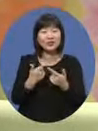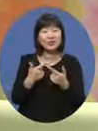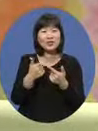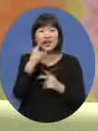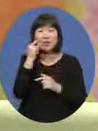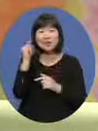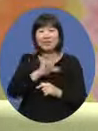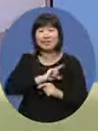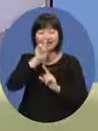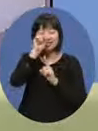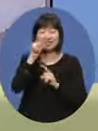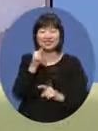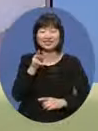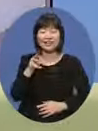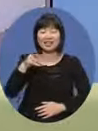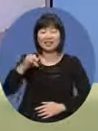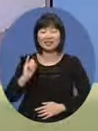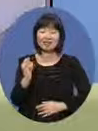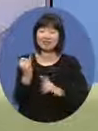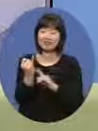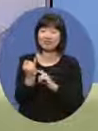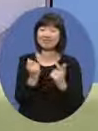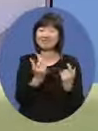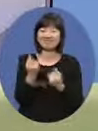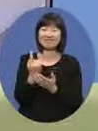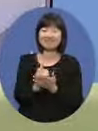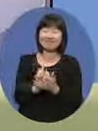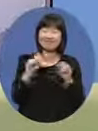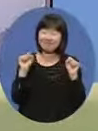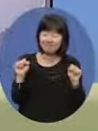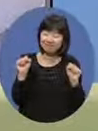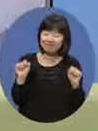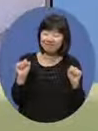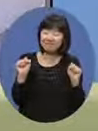네, 안녕하세요. 안녕하세요. 네, 안녕하세요. 네.